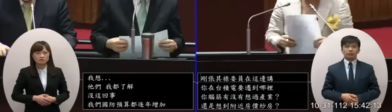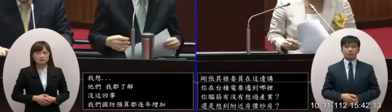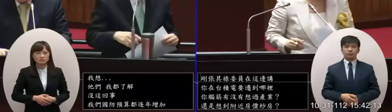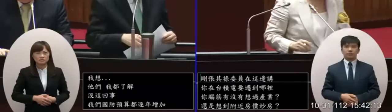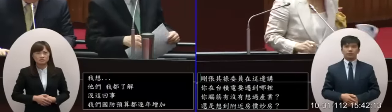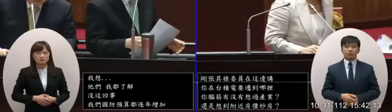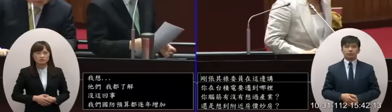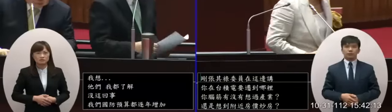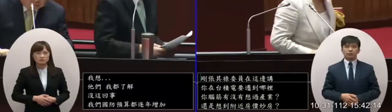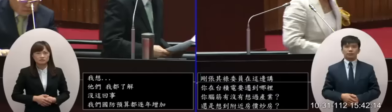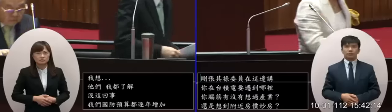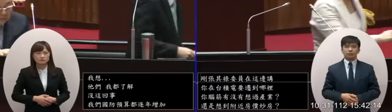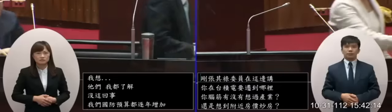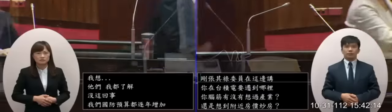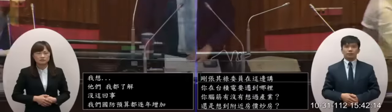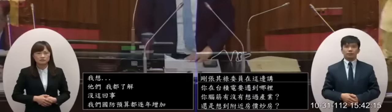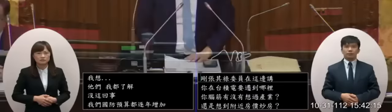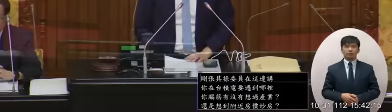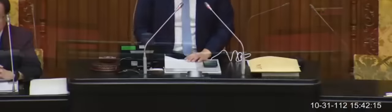好，谢谢，谢谢。